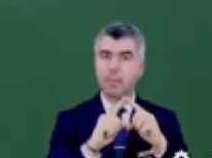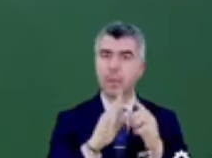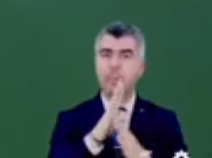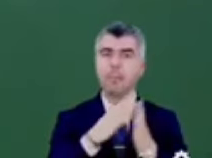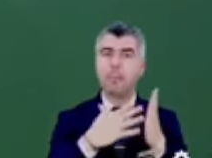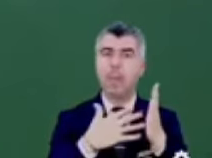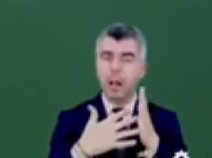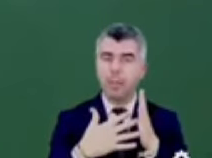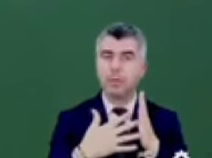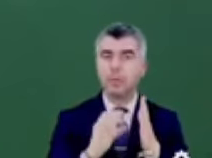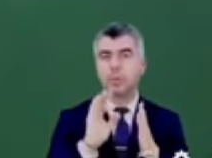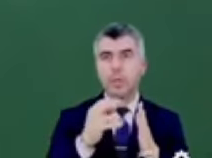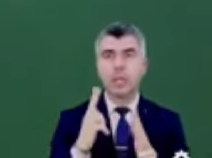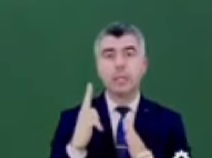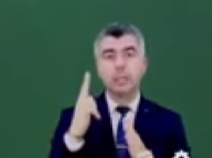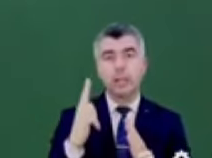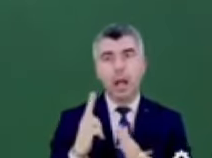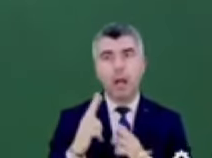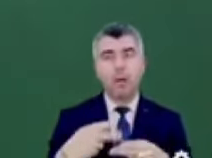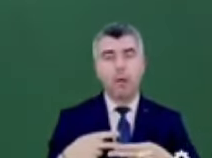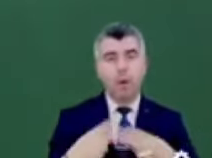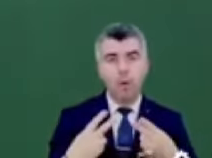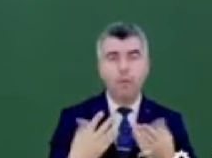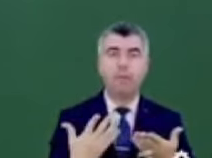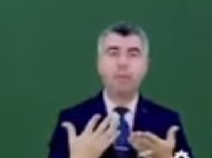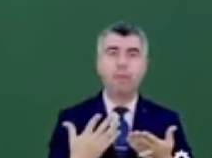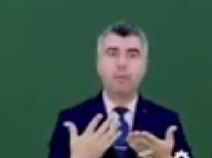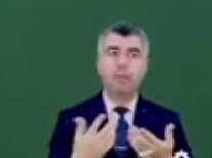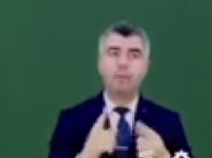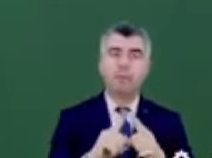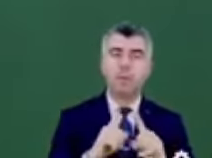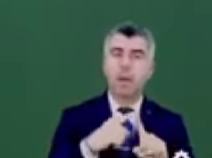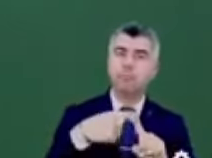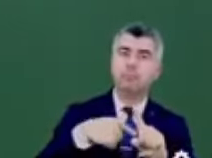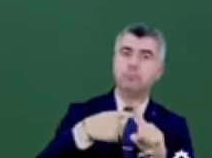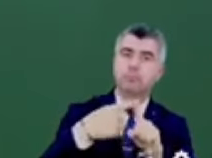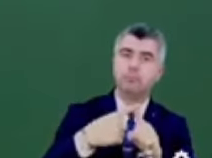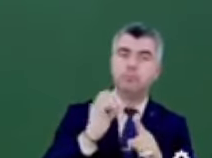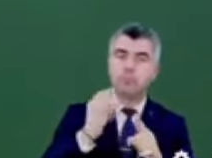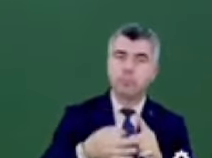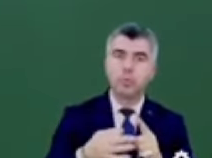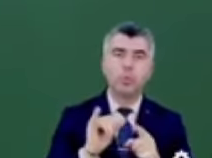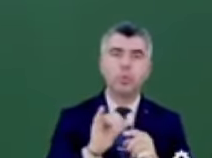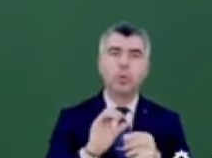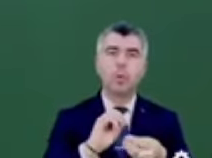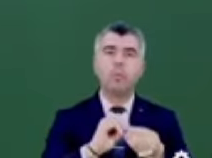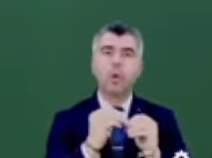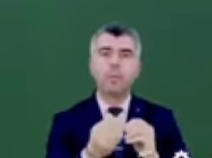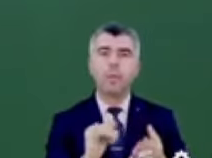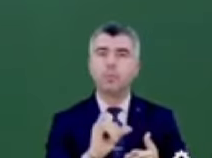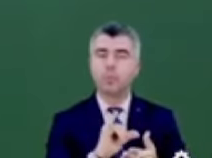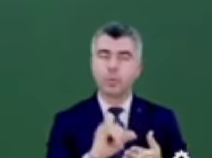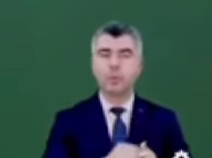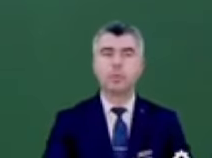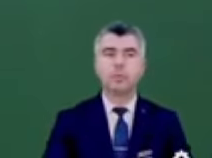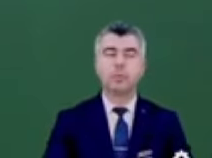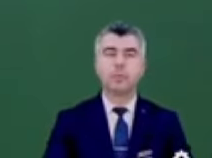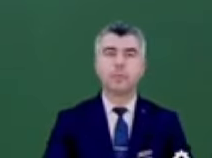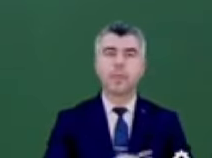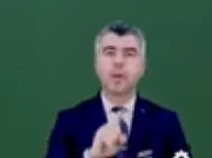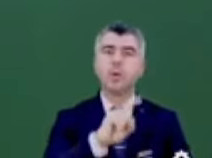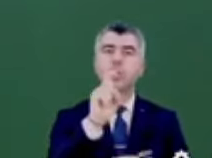في انطلاقته و يخصه مزيد من النضج ما هي المشاكل دياله والسؤال الثاني هي